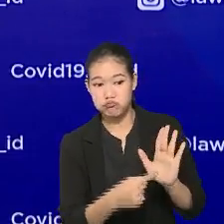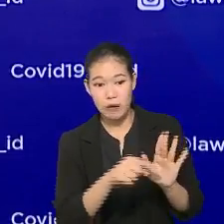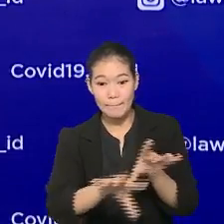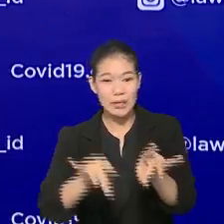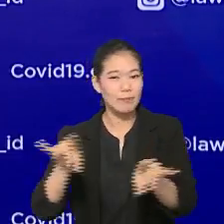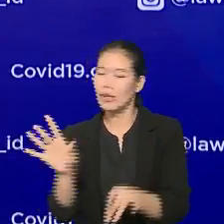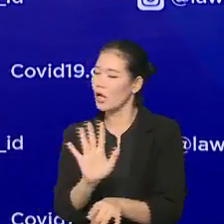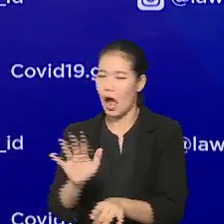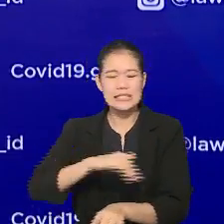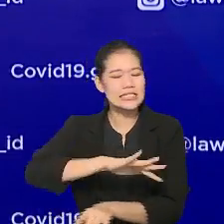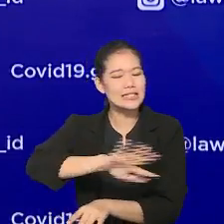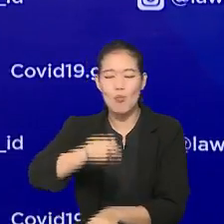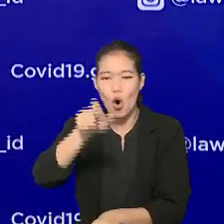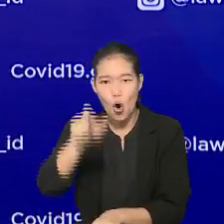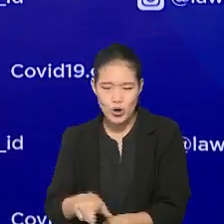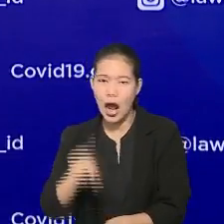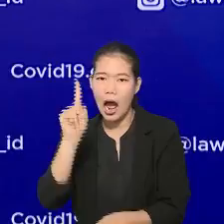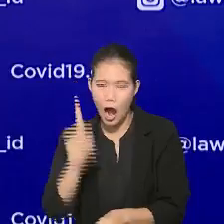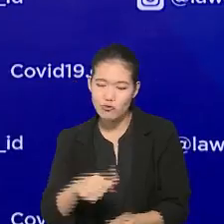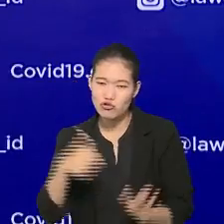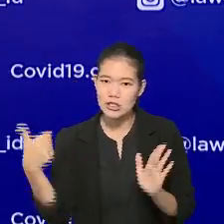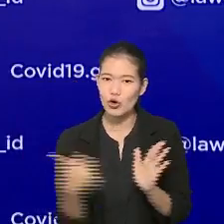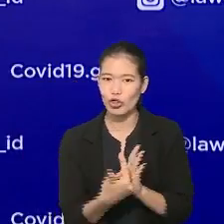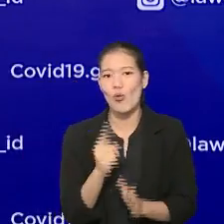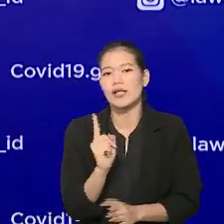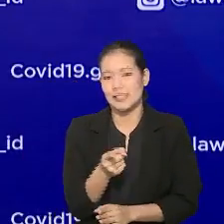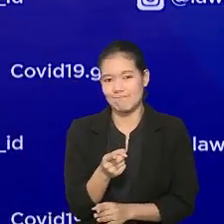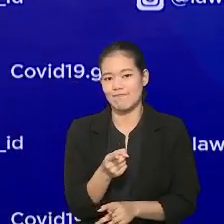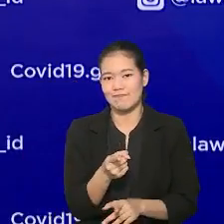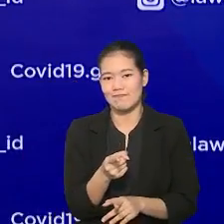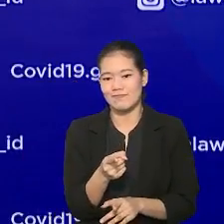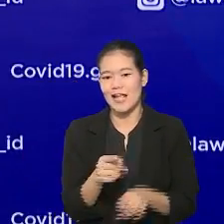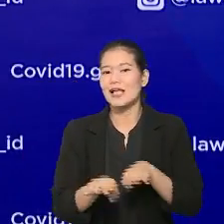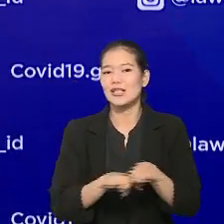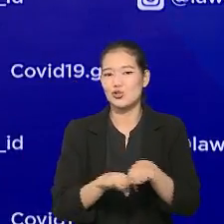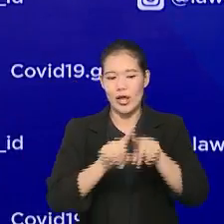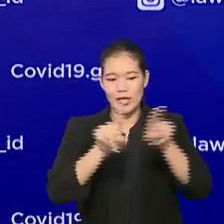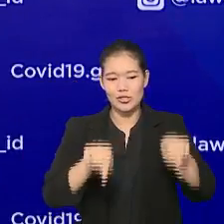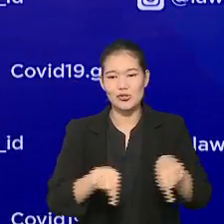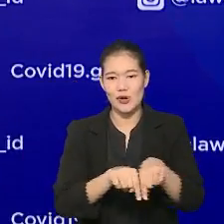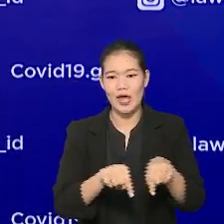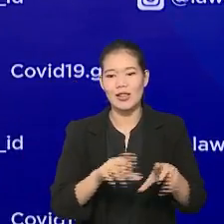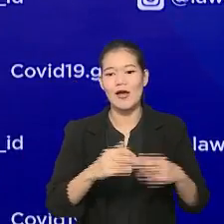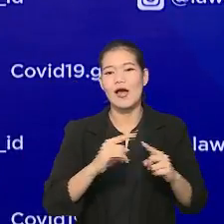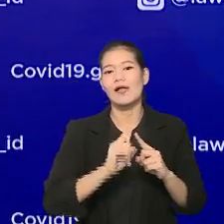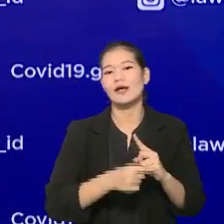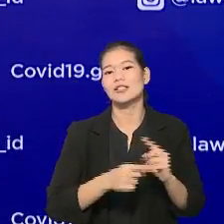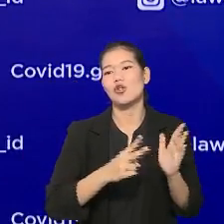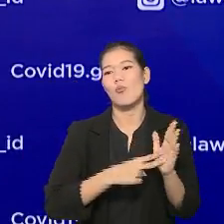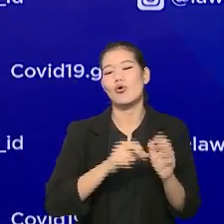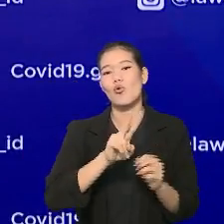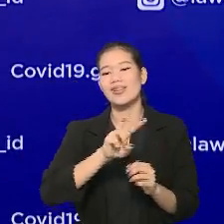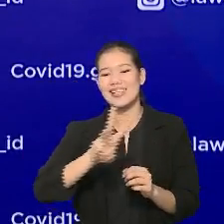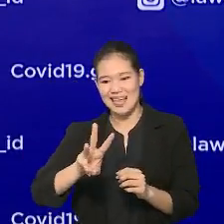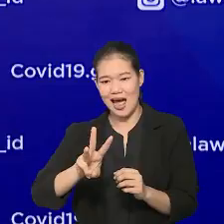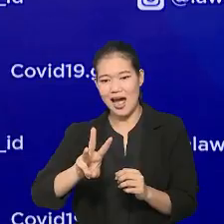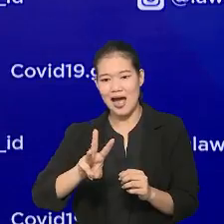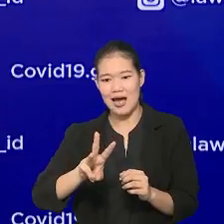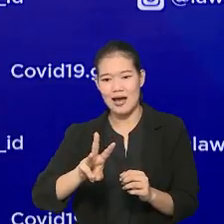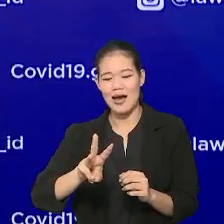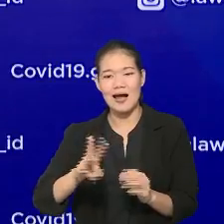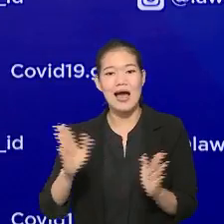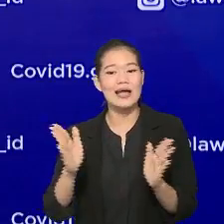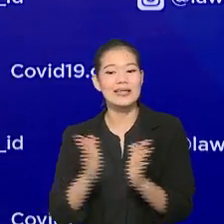ditegakkan kepada seluruh lapisan masyarakat sesuai dengan yang tertera pada Surat Edaran Satgas nomor 23 dan